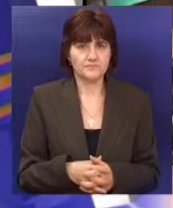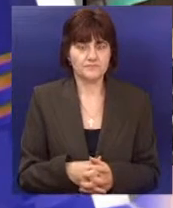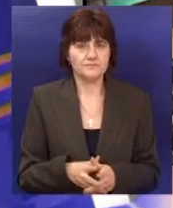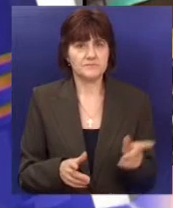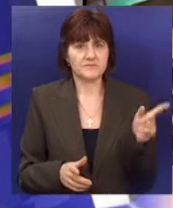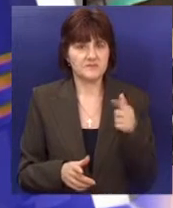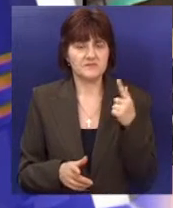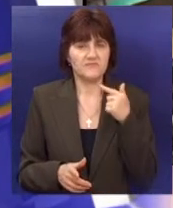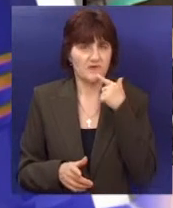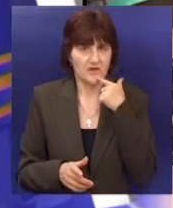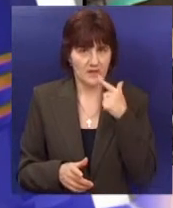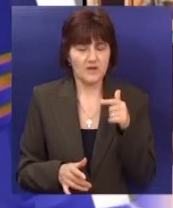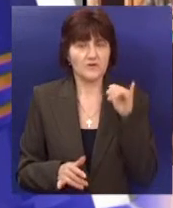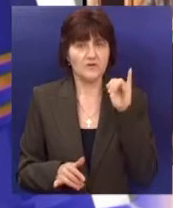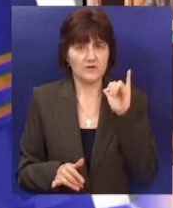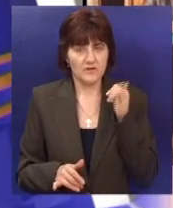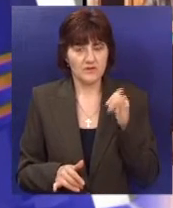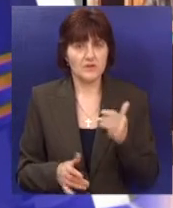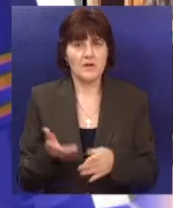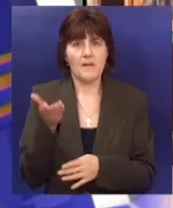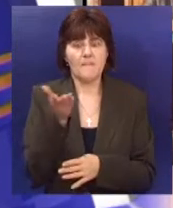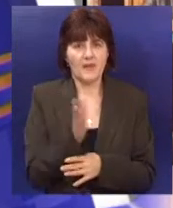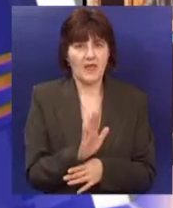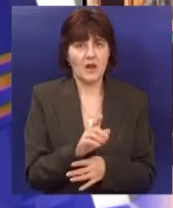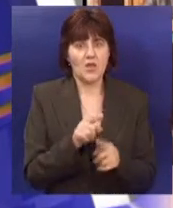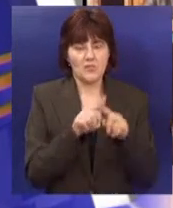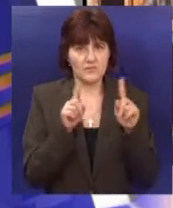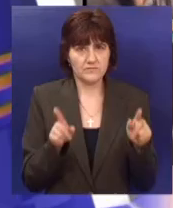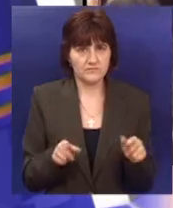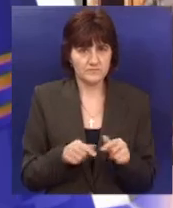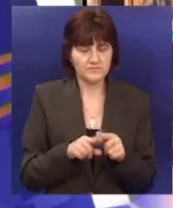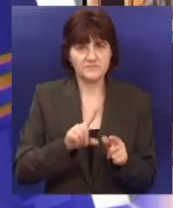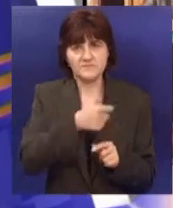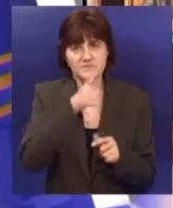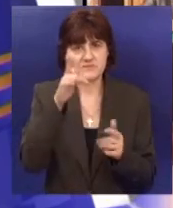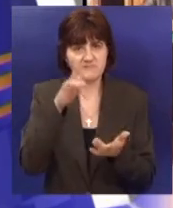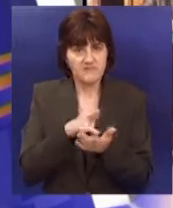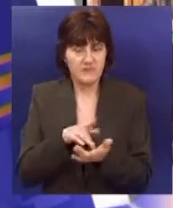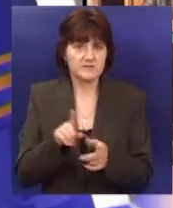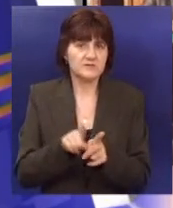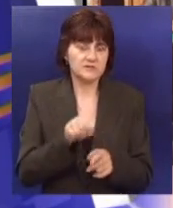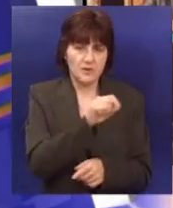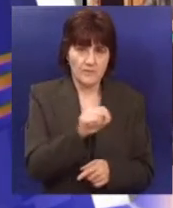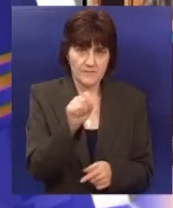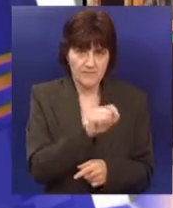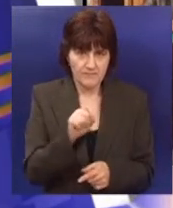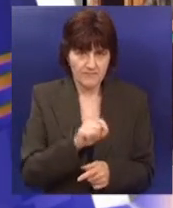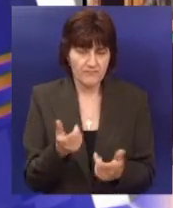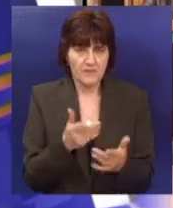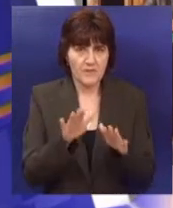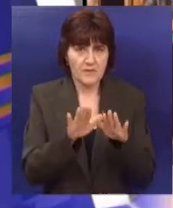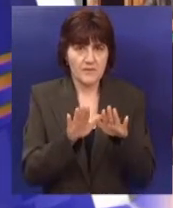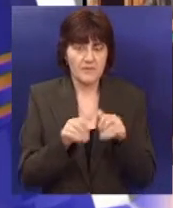Odbornici opozicije su predložili da bi gradsko veće trebalo da bude predlagač da se i u ostalim mesnim zajednicama raspiše